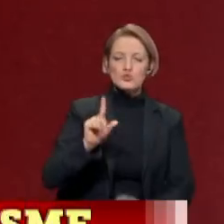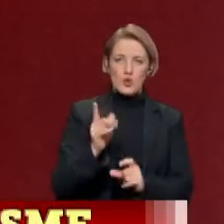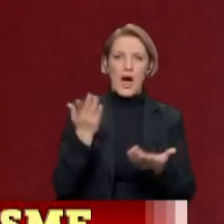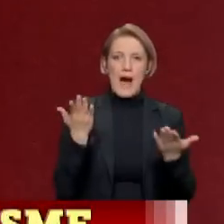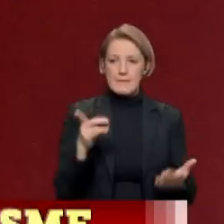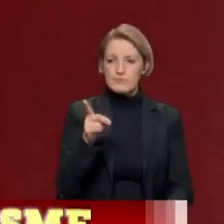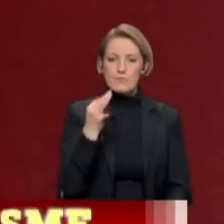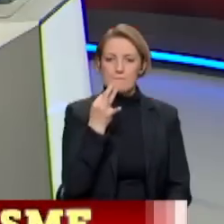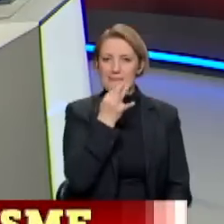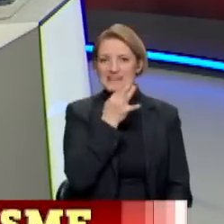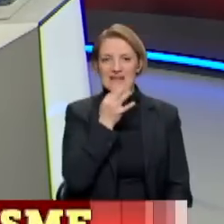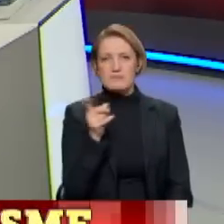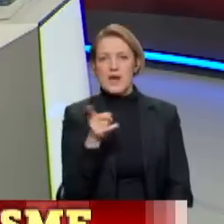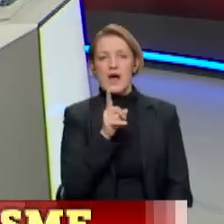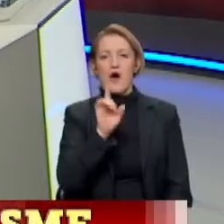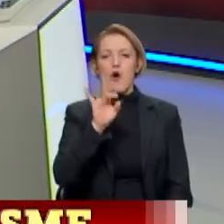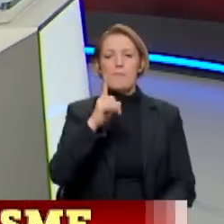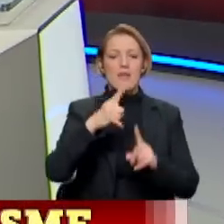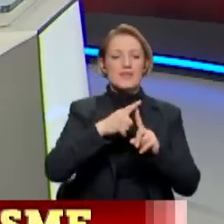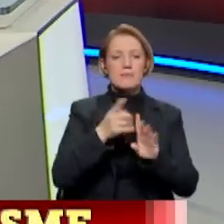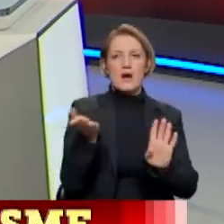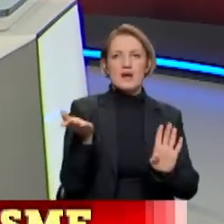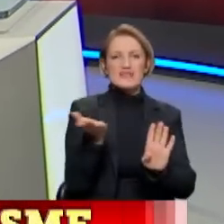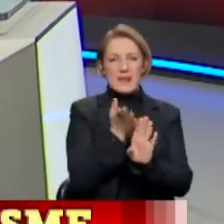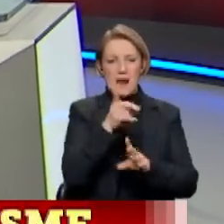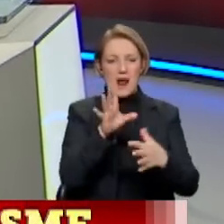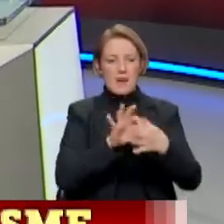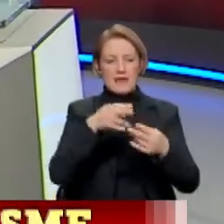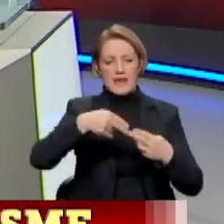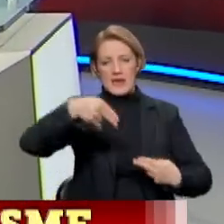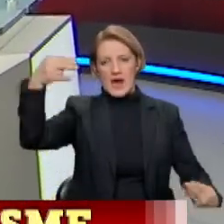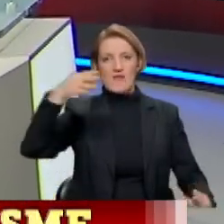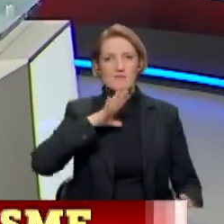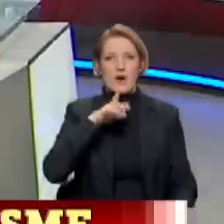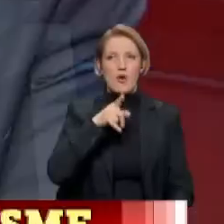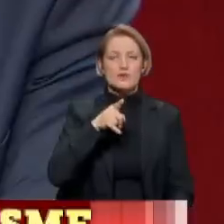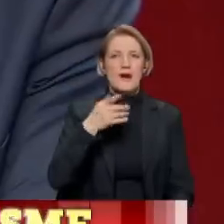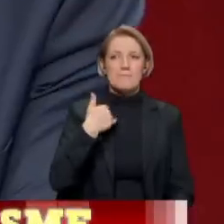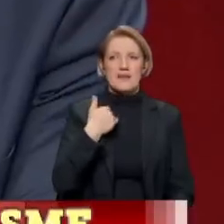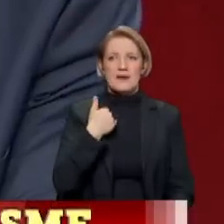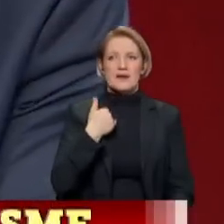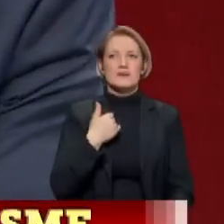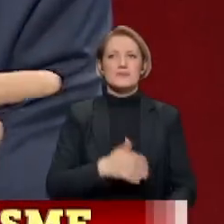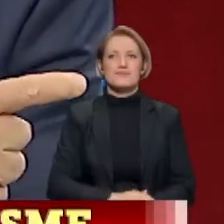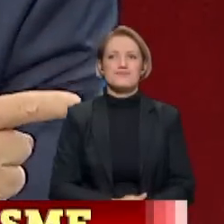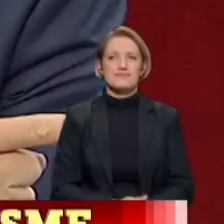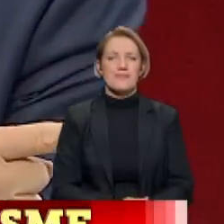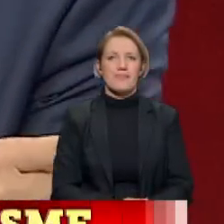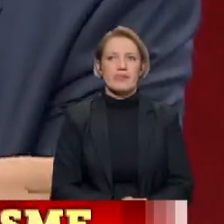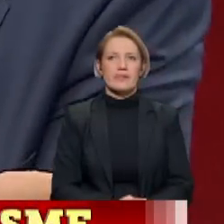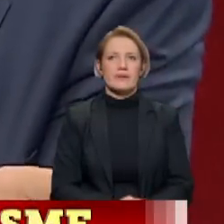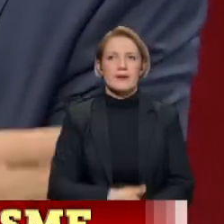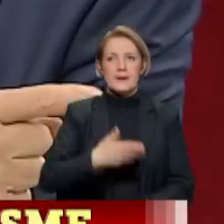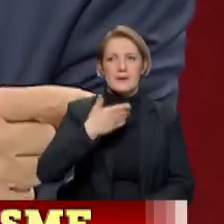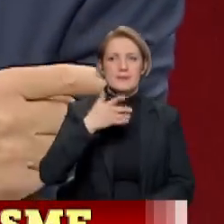bu benzetme Erdoğan'ın 15 Temmuz'la ilgili bir hikayesi var. Onlar beni şeyde zannettiler diyor. Neydi bu sahilde bir yer